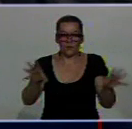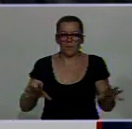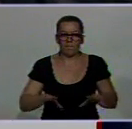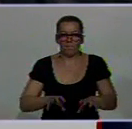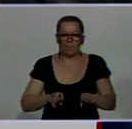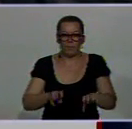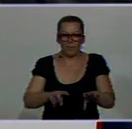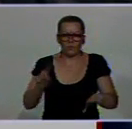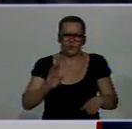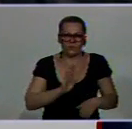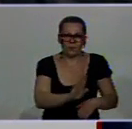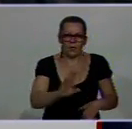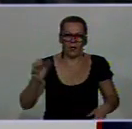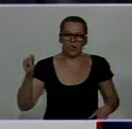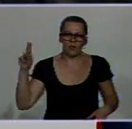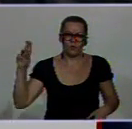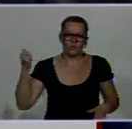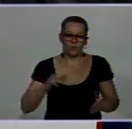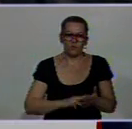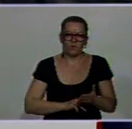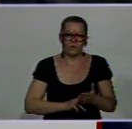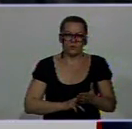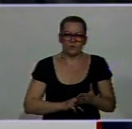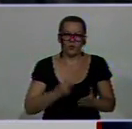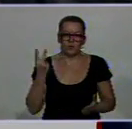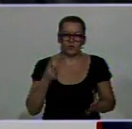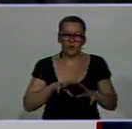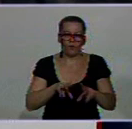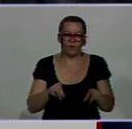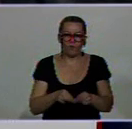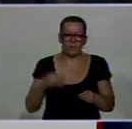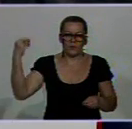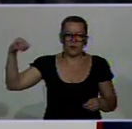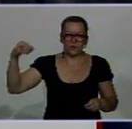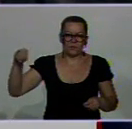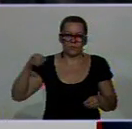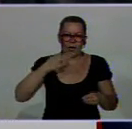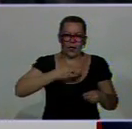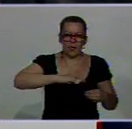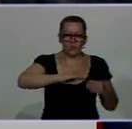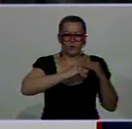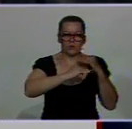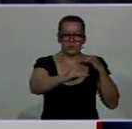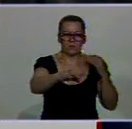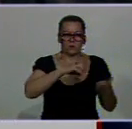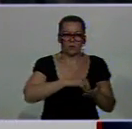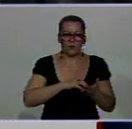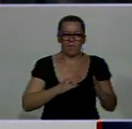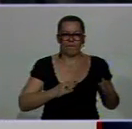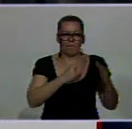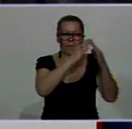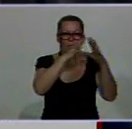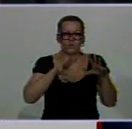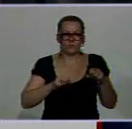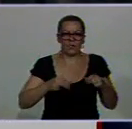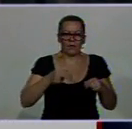Pământul este de neoprit la Alun, în județul Vâlcea. Încă două familii au fost evacuate din cauza alunecărilor de teren din zonă.